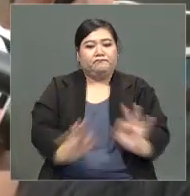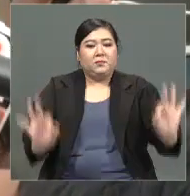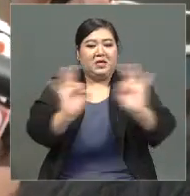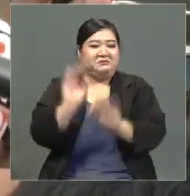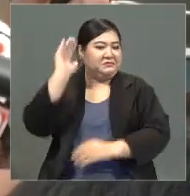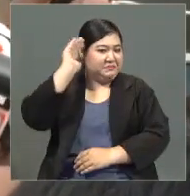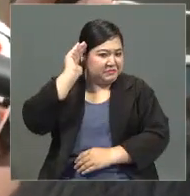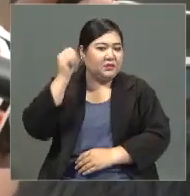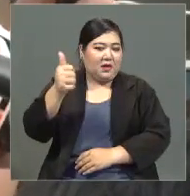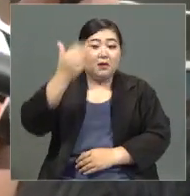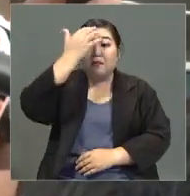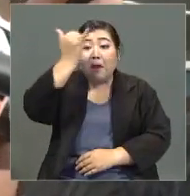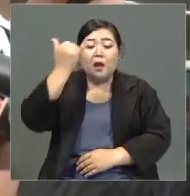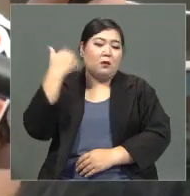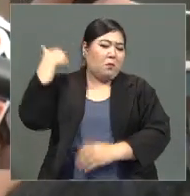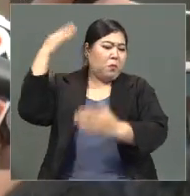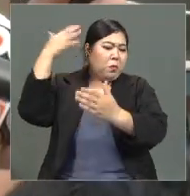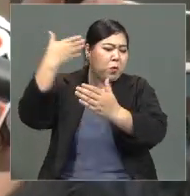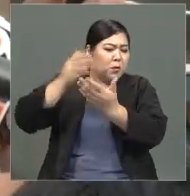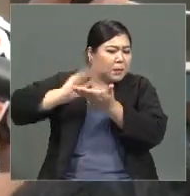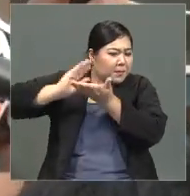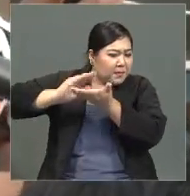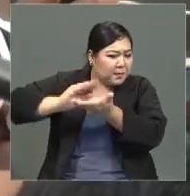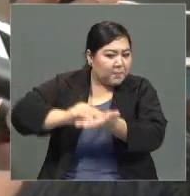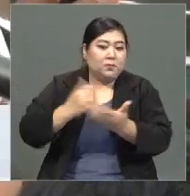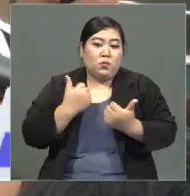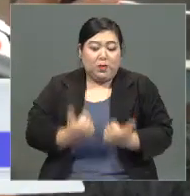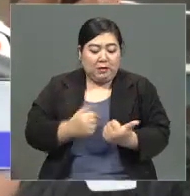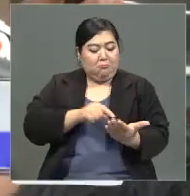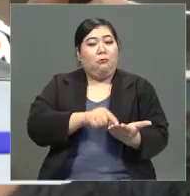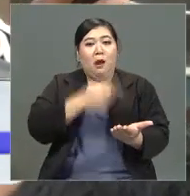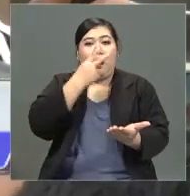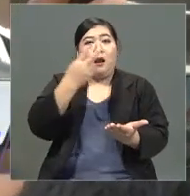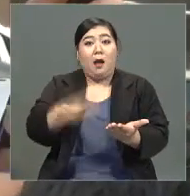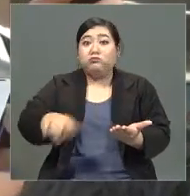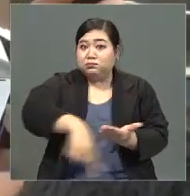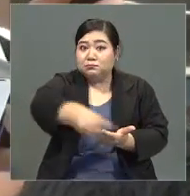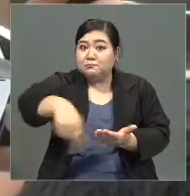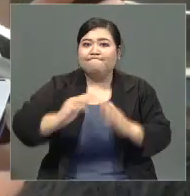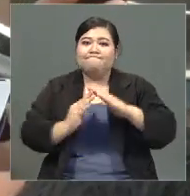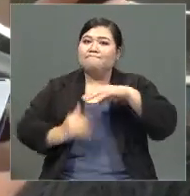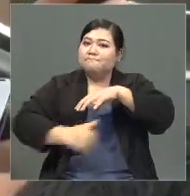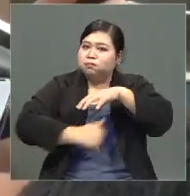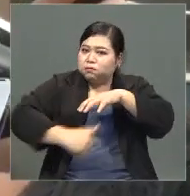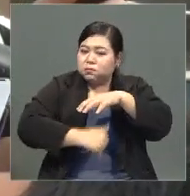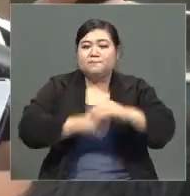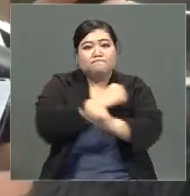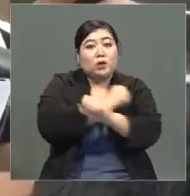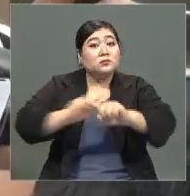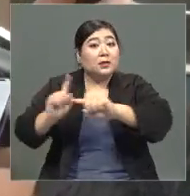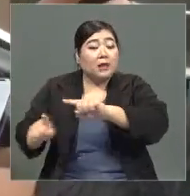าจากข้อมูลที่ผ่านมานะครับจนกระทั่งถึงวันนี้พี่น้องประชาชนเนี่ยเข้าสู่การกักกันเนี่ยร่วม